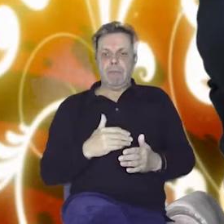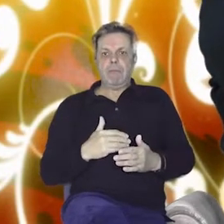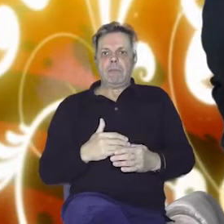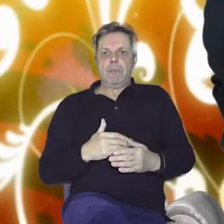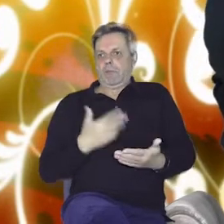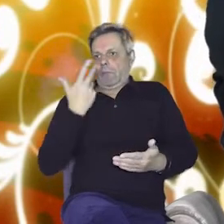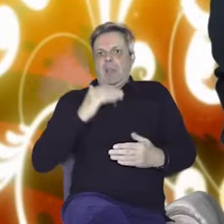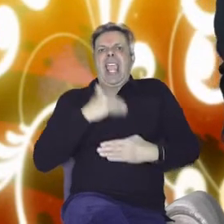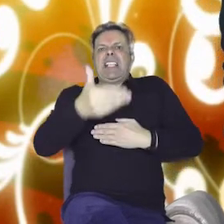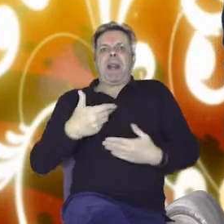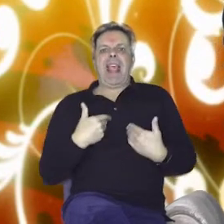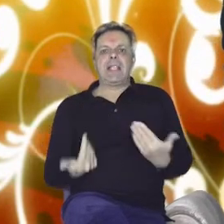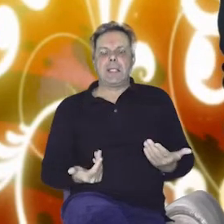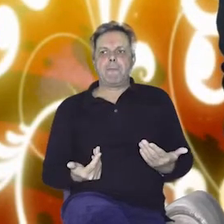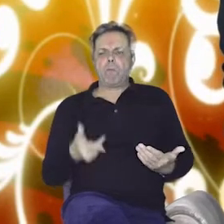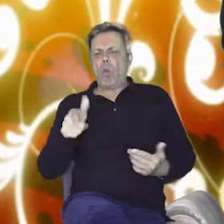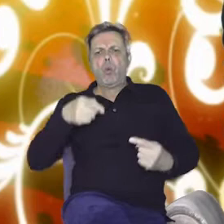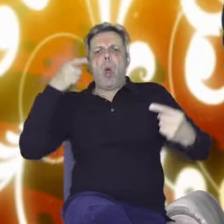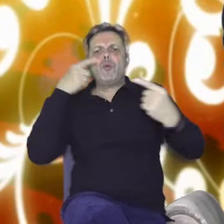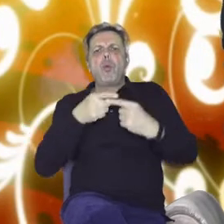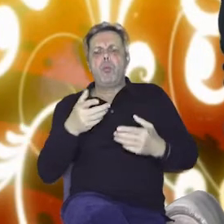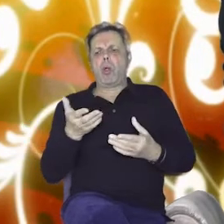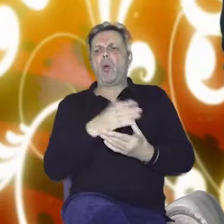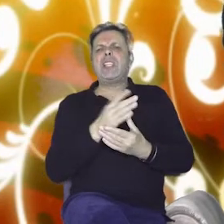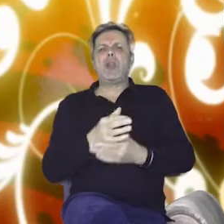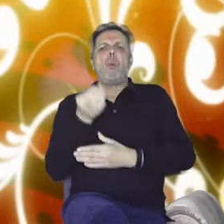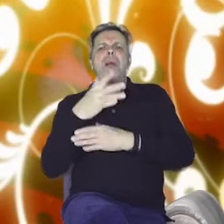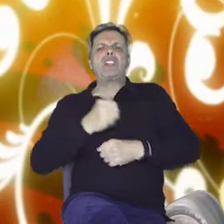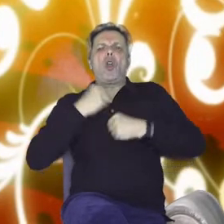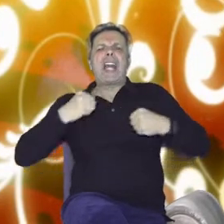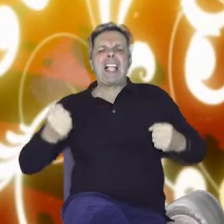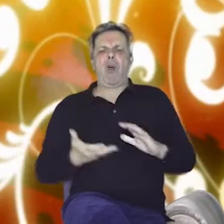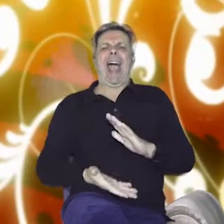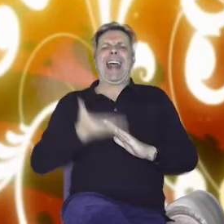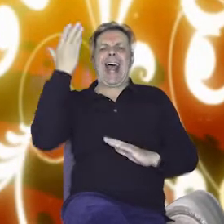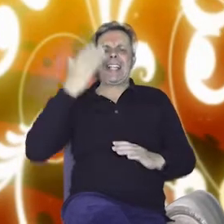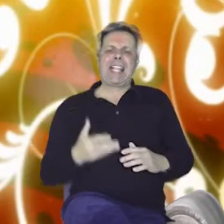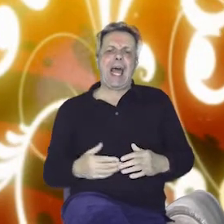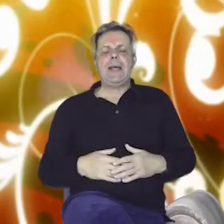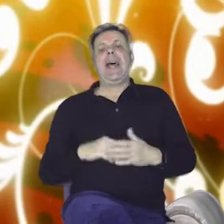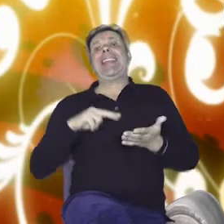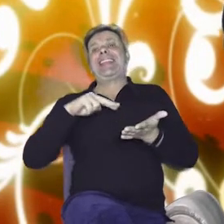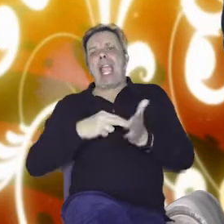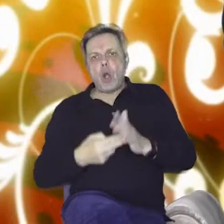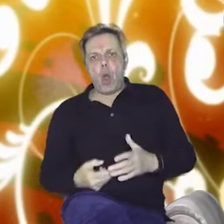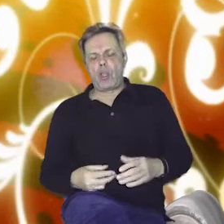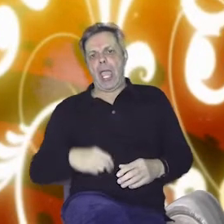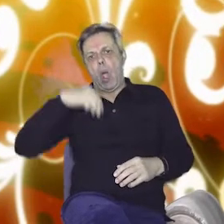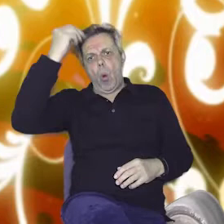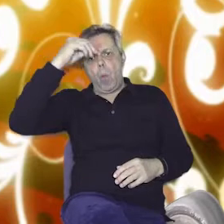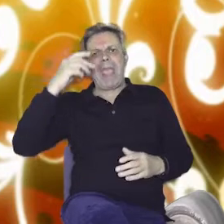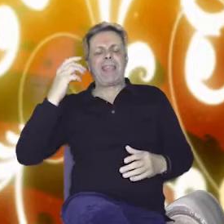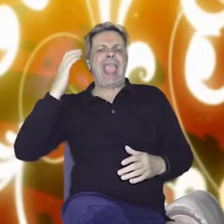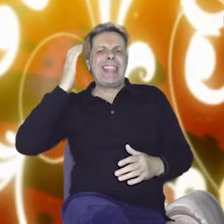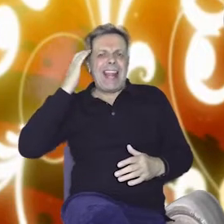u tom sukobu između brzog razvoja, rasta tehnologije, umjetne inteligencije i